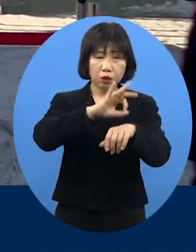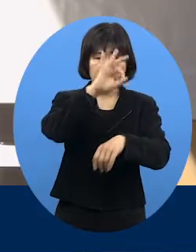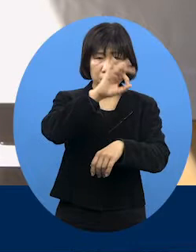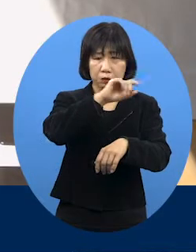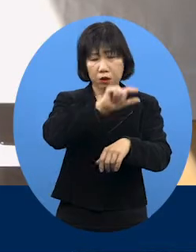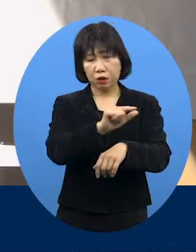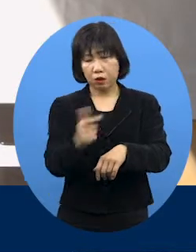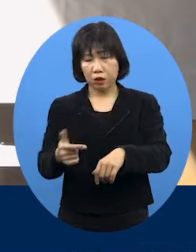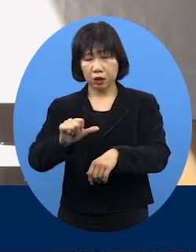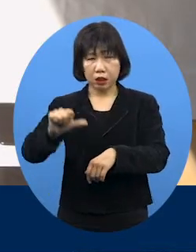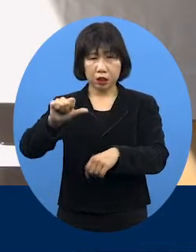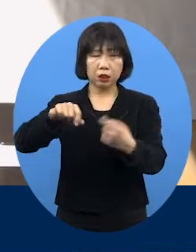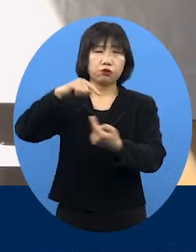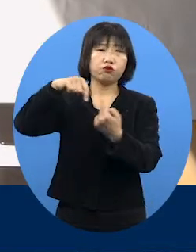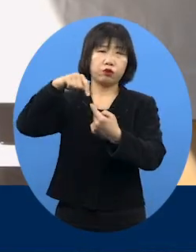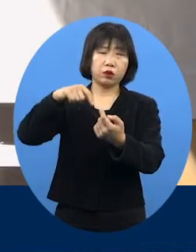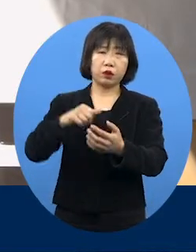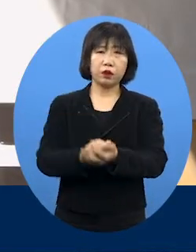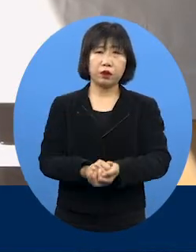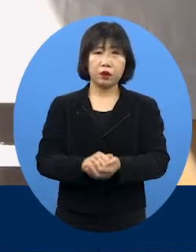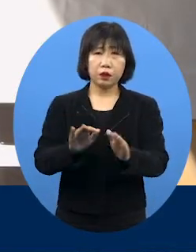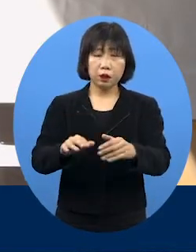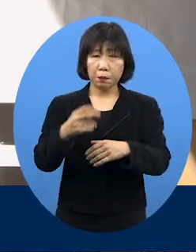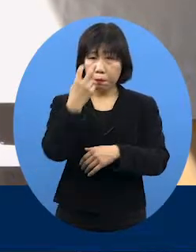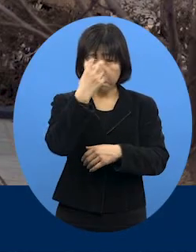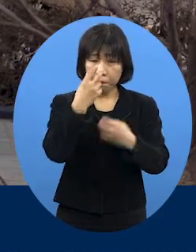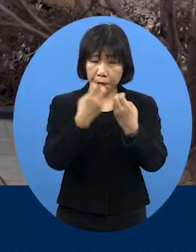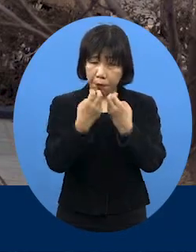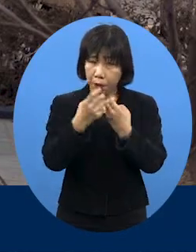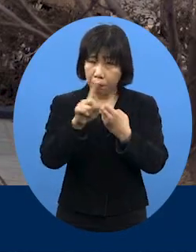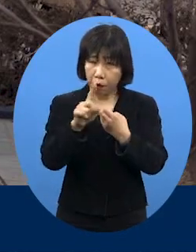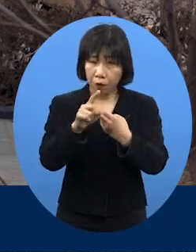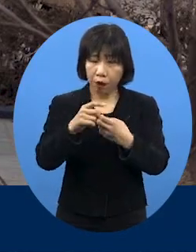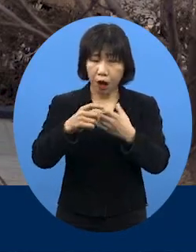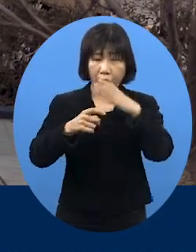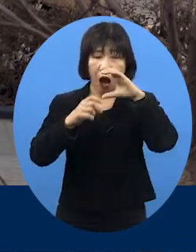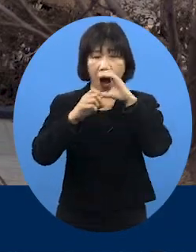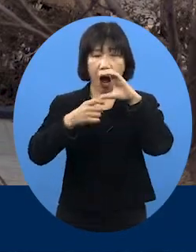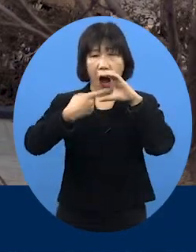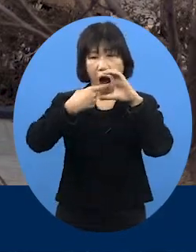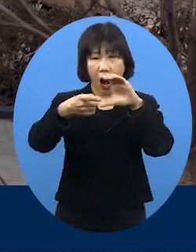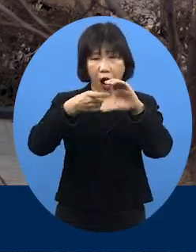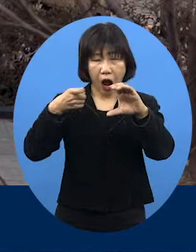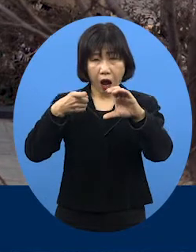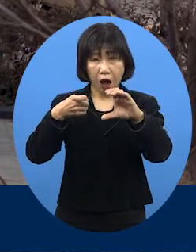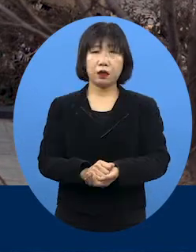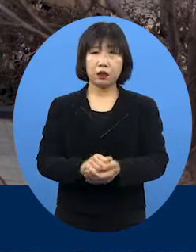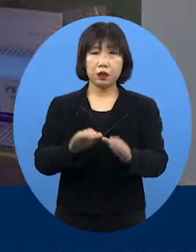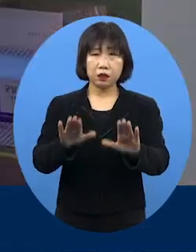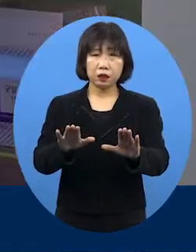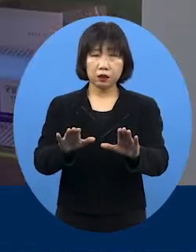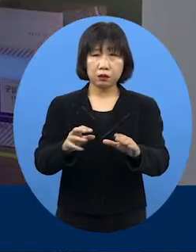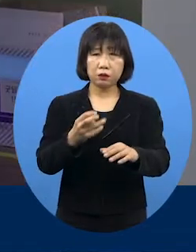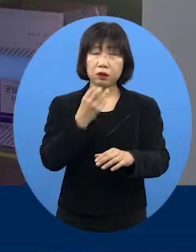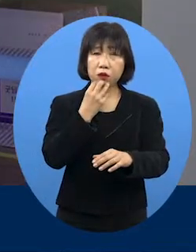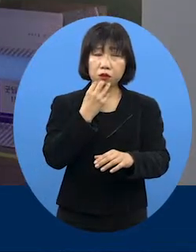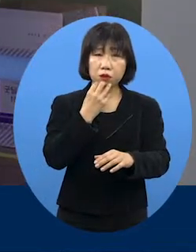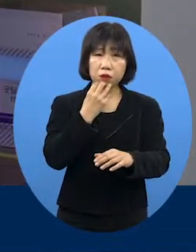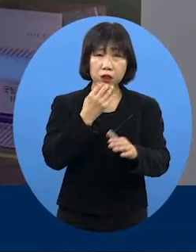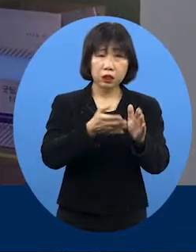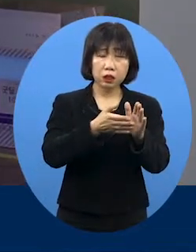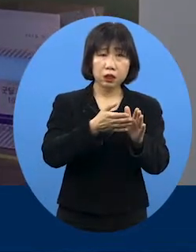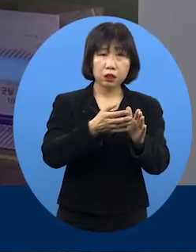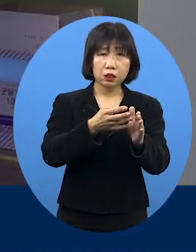오후 5시까지 운영합니다 검사방법은 pc 에 검사를 기본 원칙으로 합니다 한편 서울시민 누구나